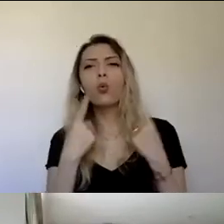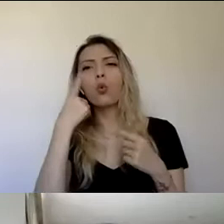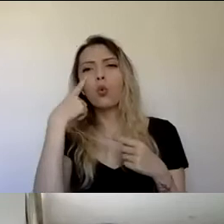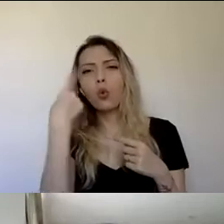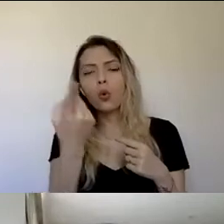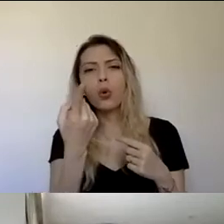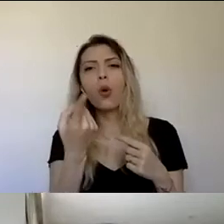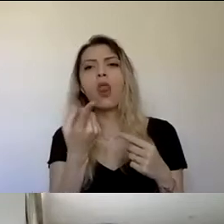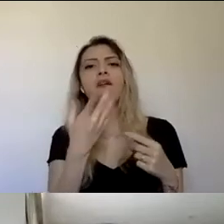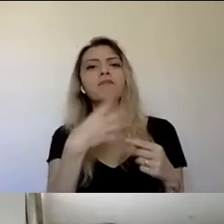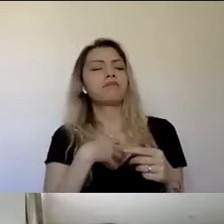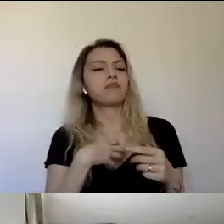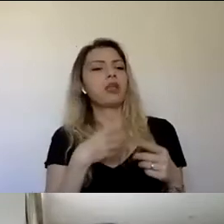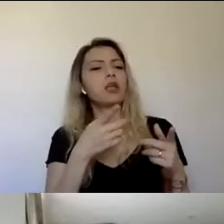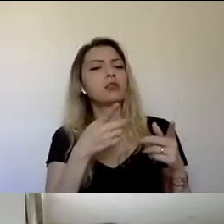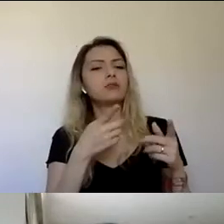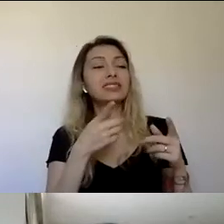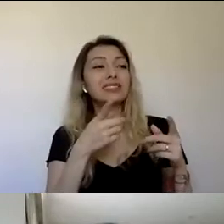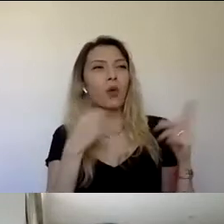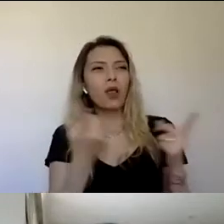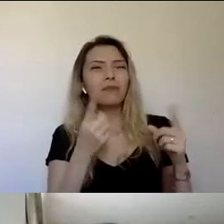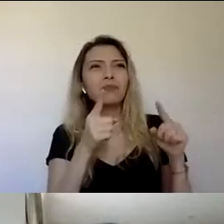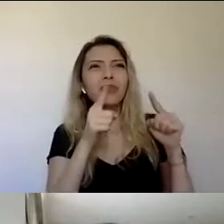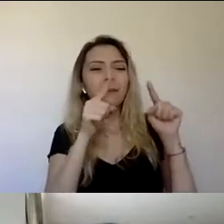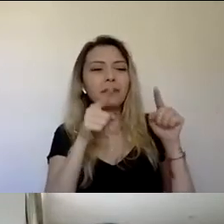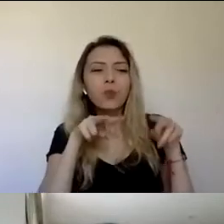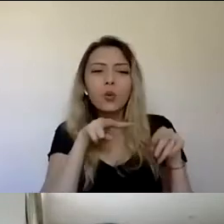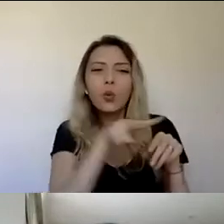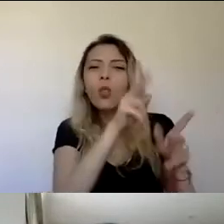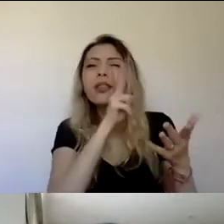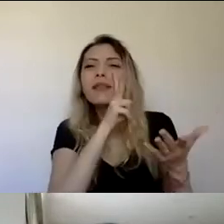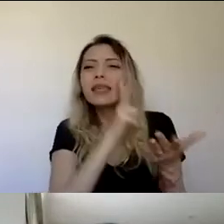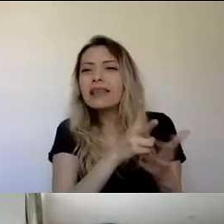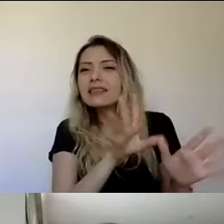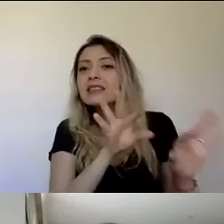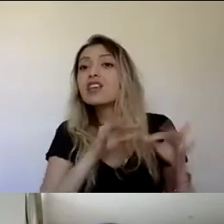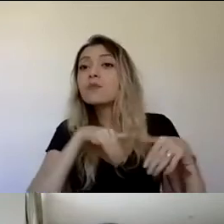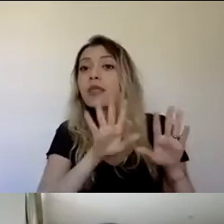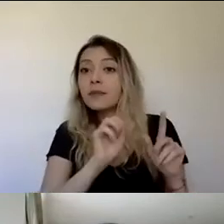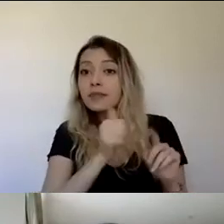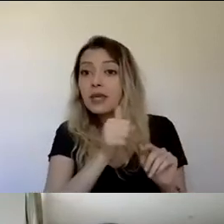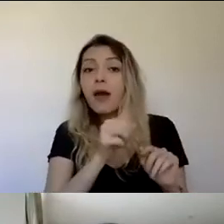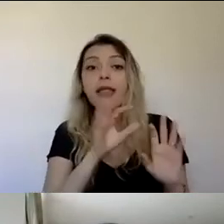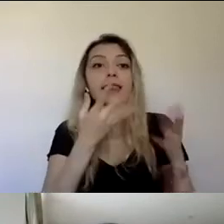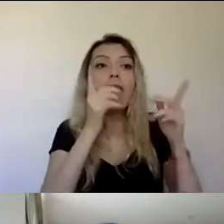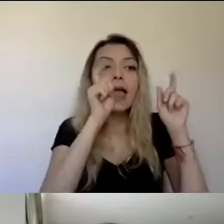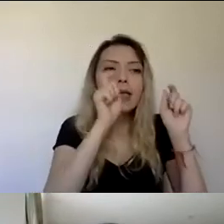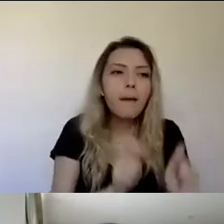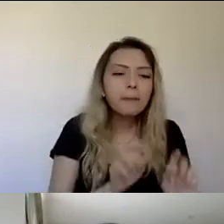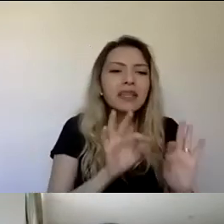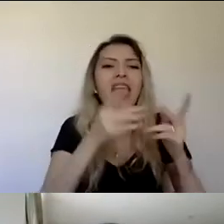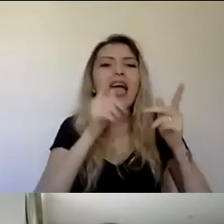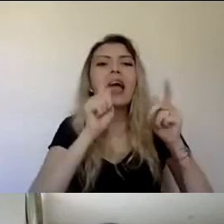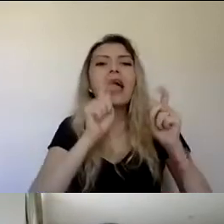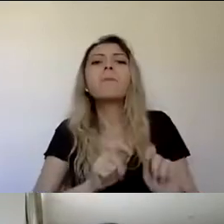kendimize belirlemediğimizde aslında neyi izlediğimizi, neleri izlememiz gerektiğini çok iyi bilemeyebiliyoruz.